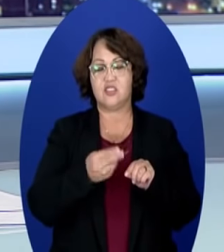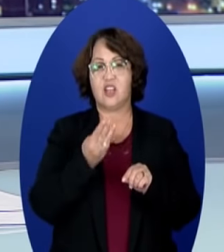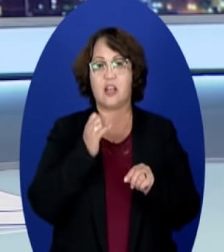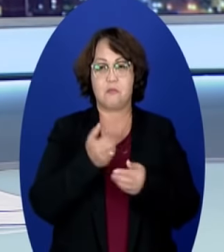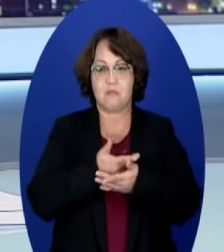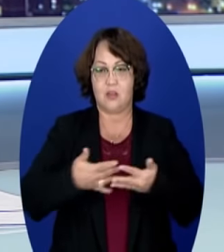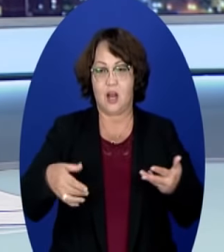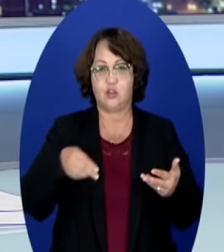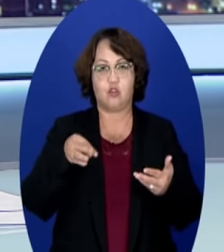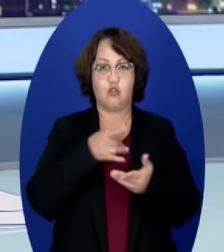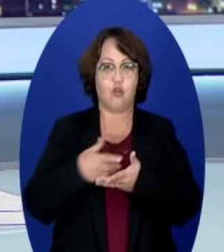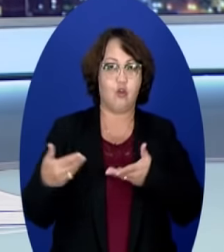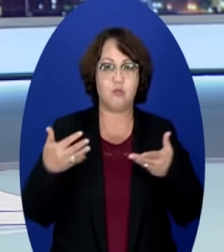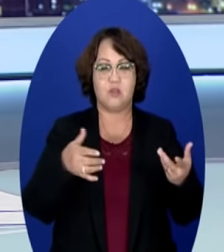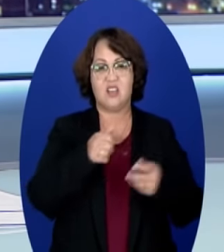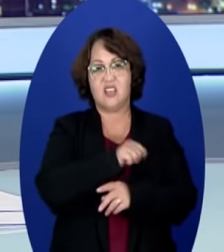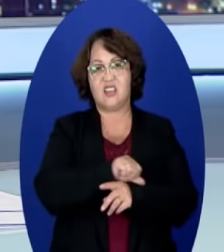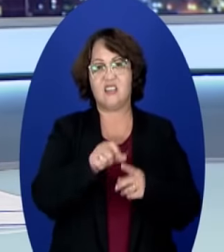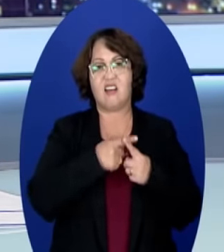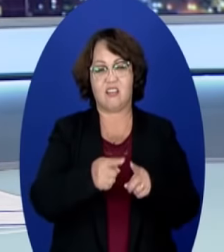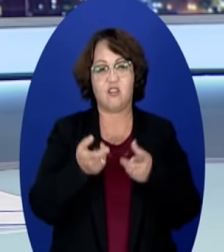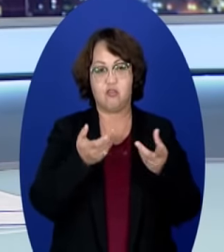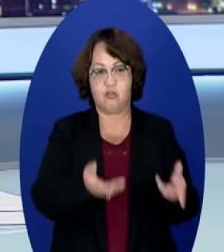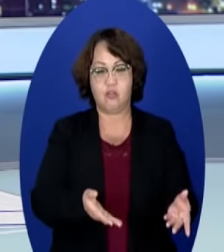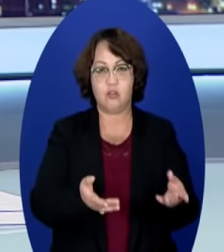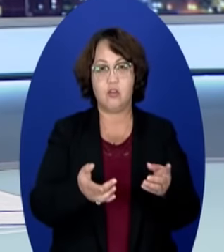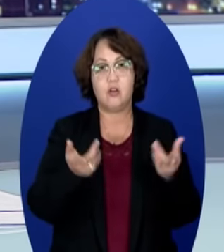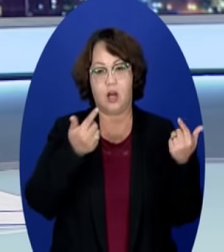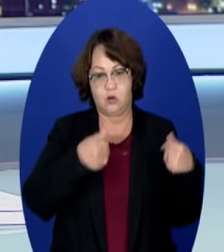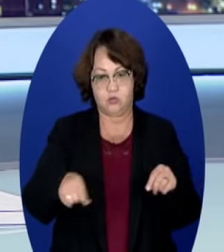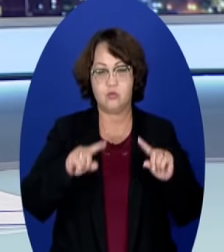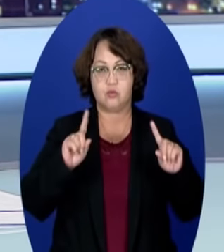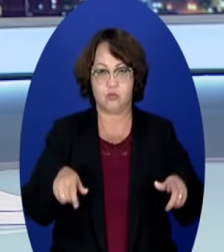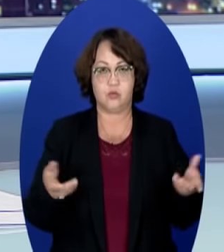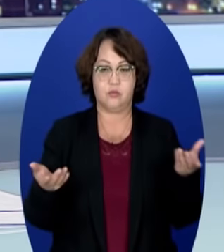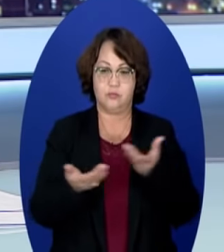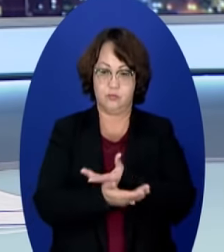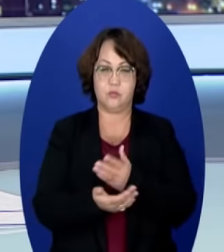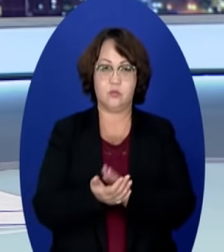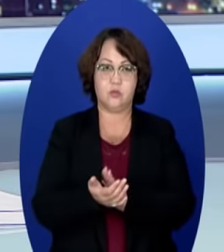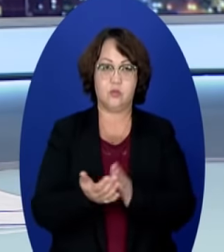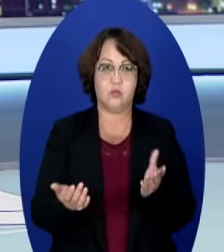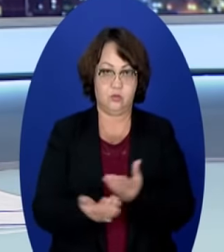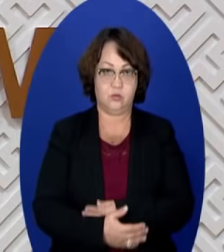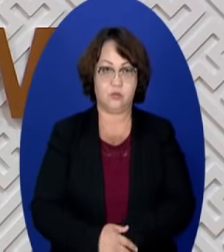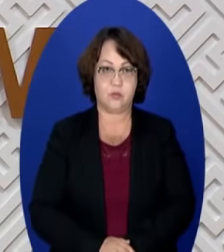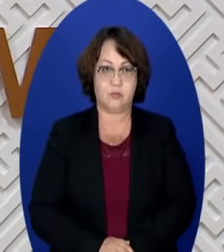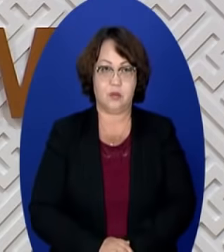бомбтуудад суулгуулахар боллоо. Өнөөдөр хоёр талын ажлын эхлэл болгож холбогдох баримт бичигт гар хэсэг зурлаа.